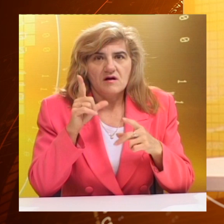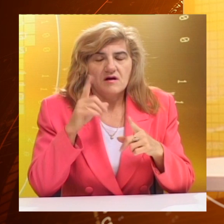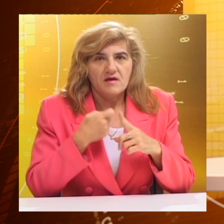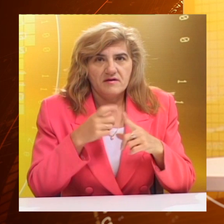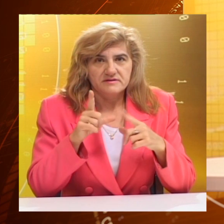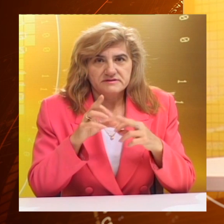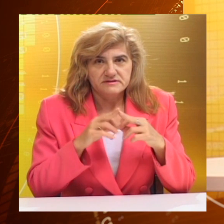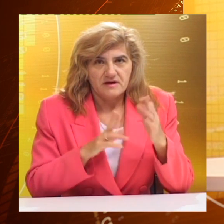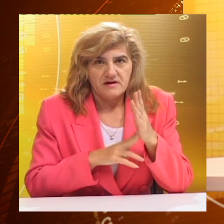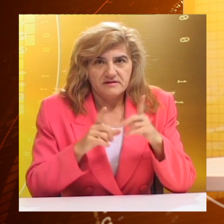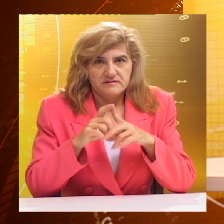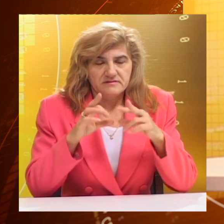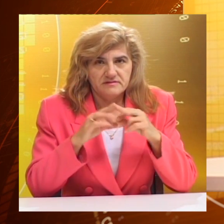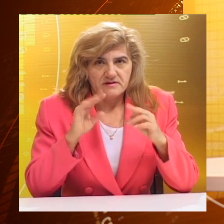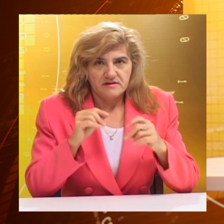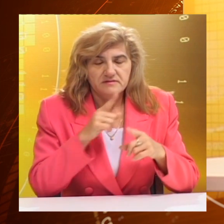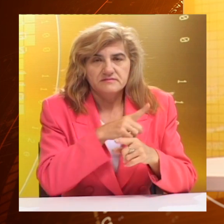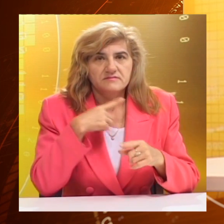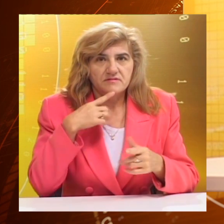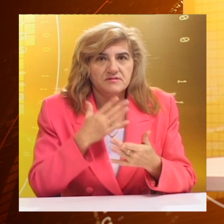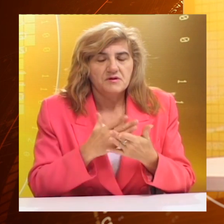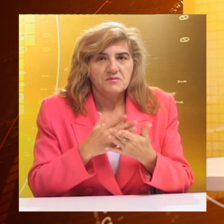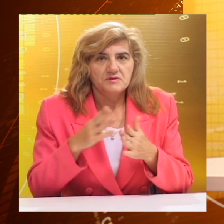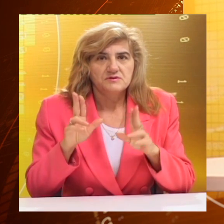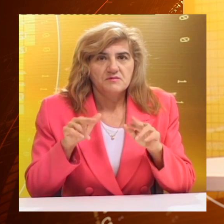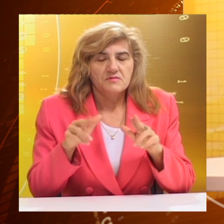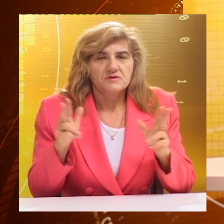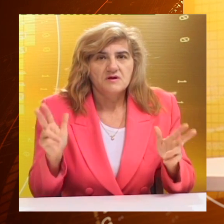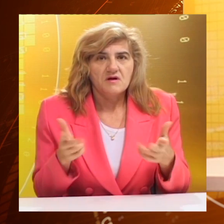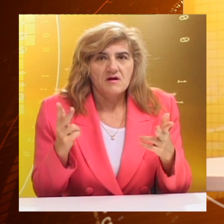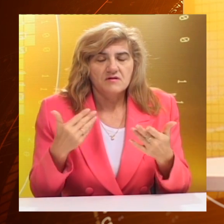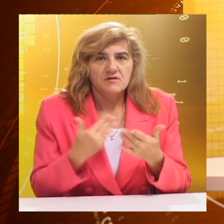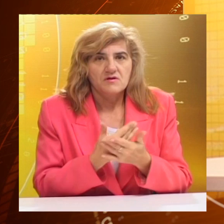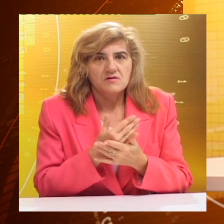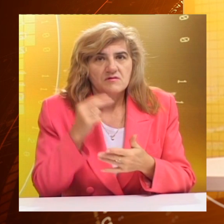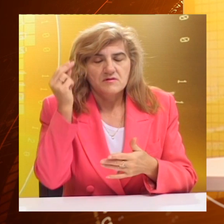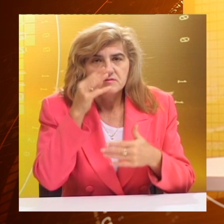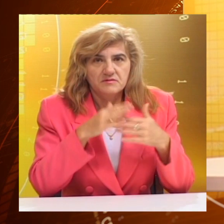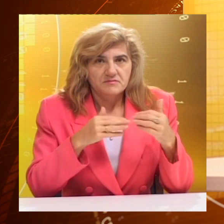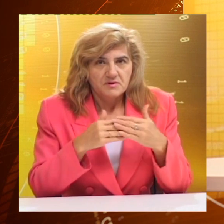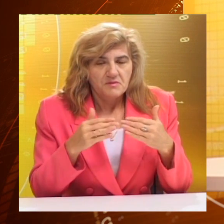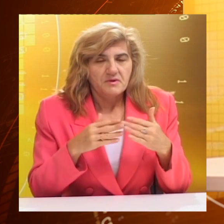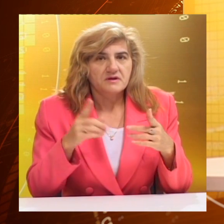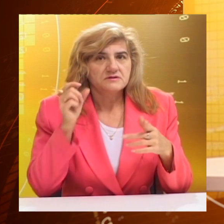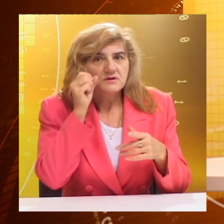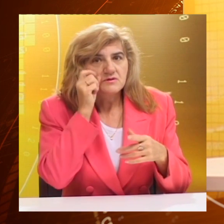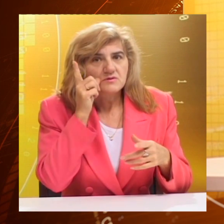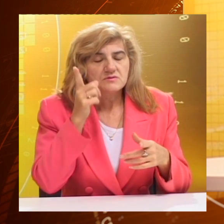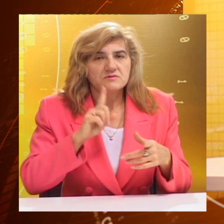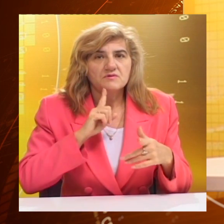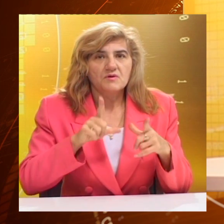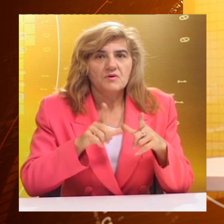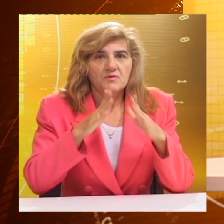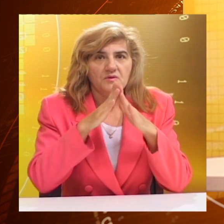Grubor je studentima poručio da će im studije na ovoj visokoškolskoj ustanovi omogućiti da steknu nova i upotrebljiva teorijska znanja,